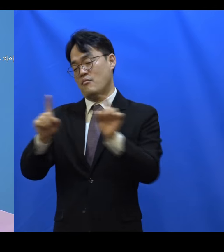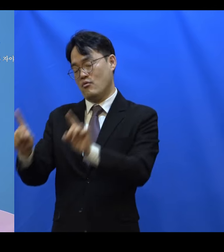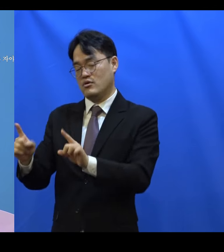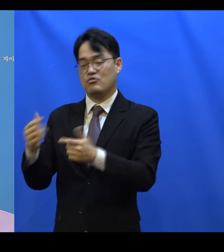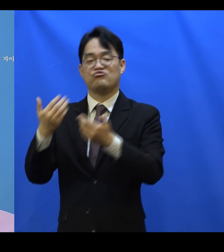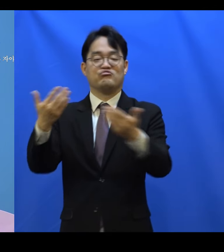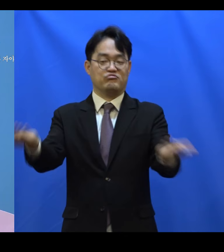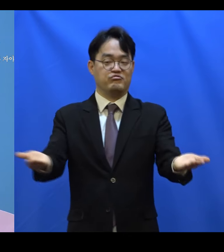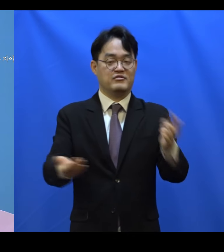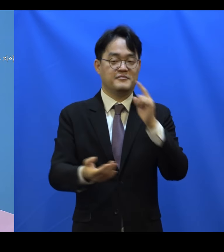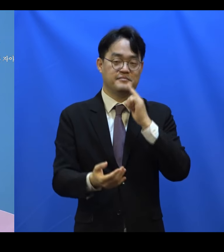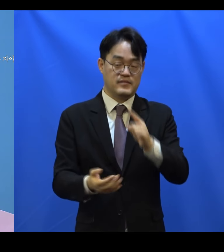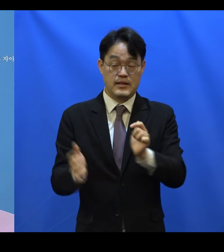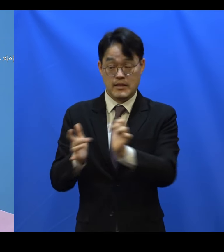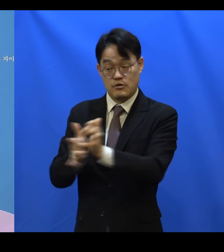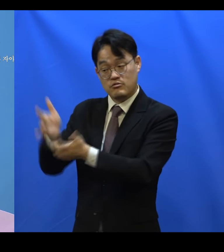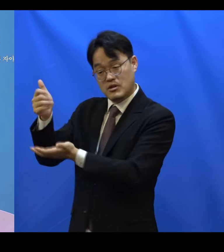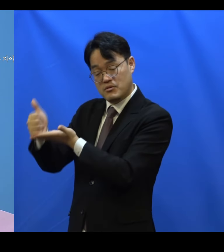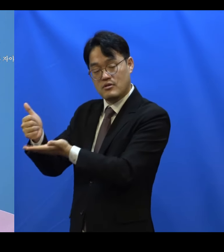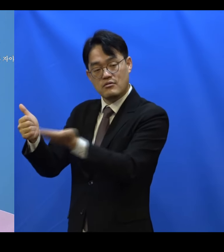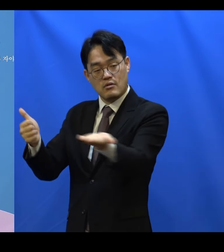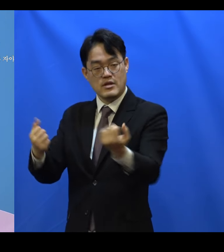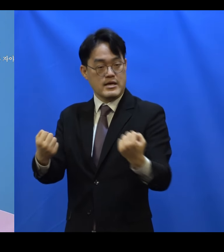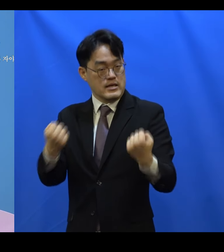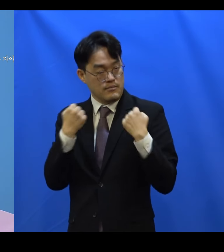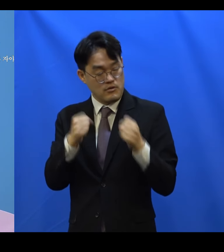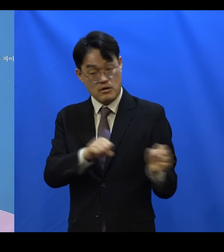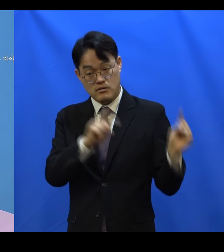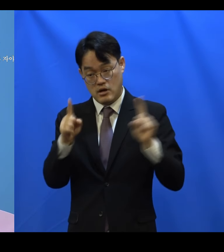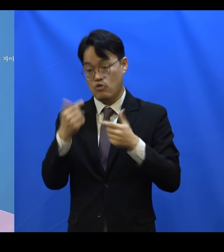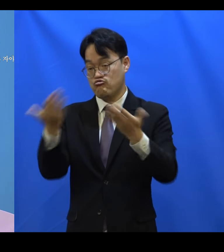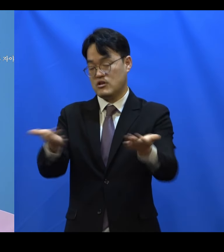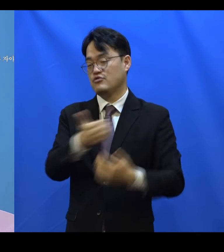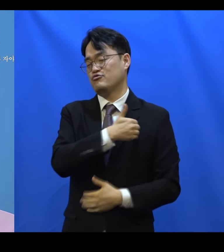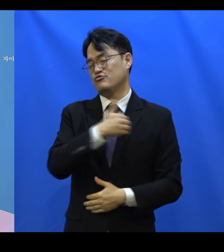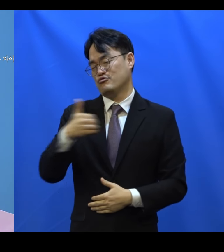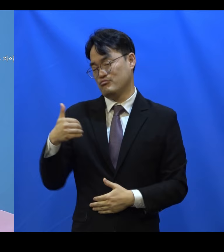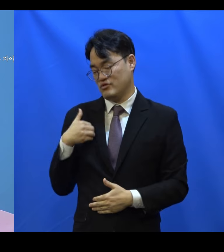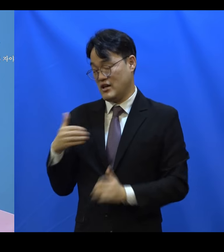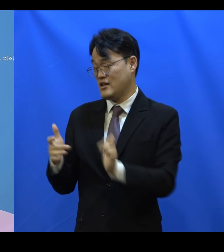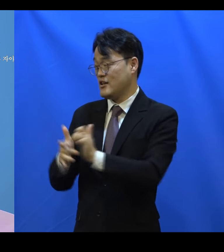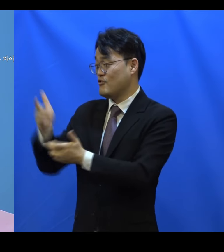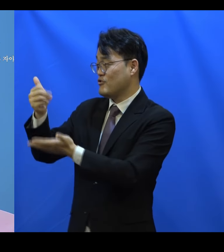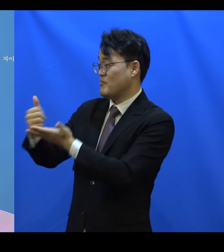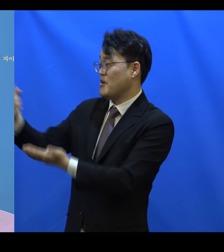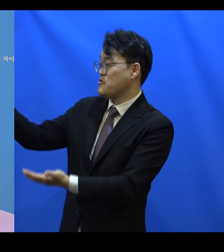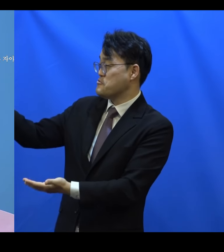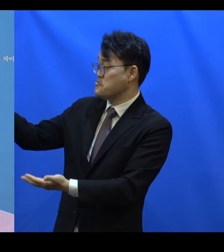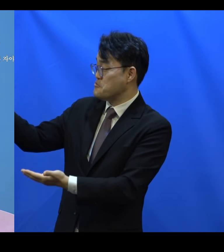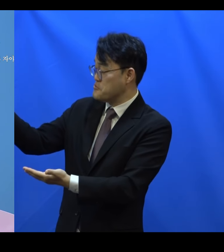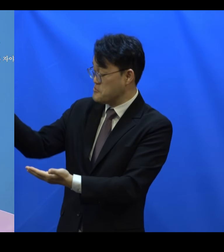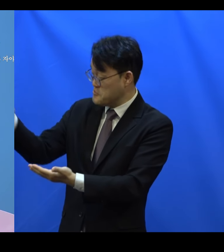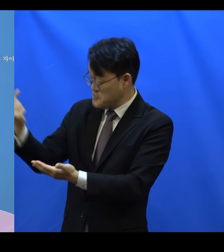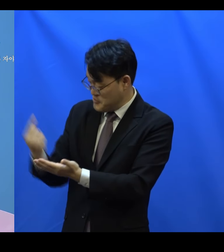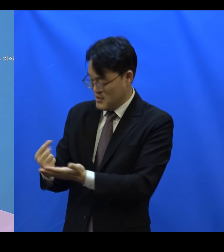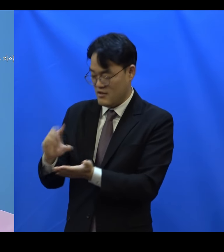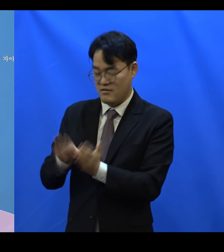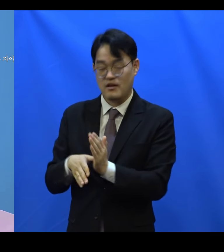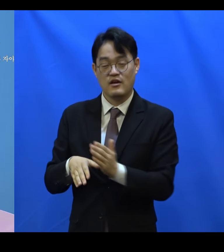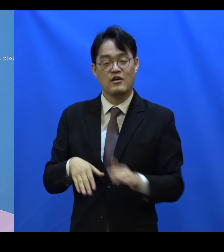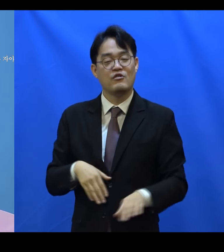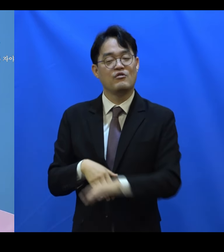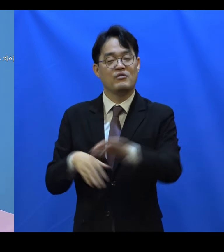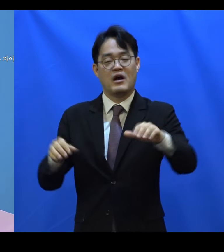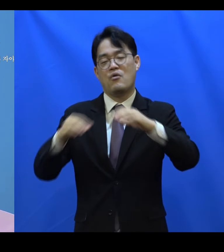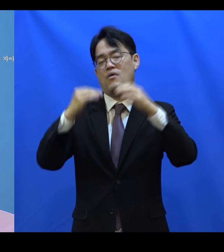주시기에 충분하신 분이다. 그분의 임재 안에서 누리는 온전한 만족감.